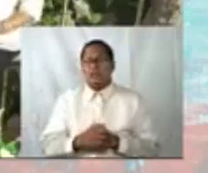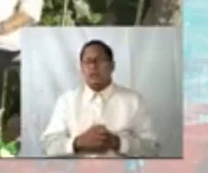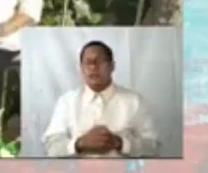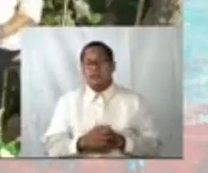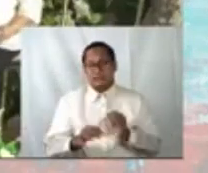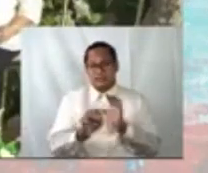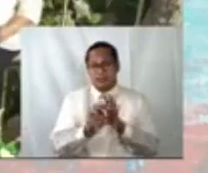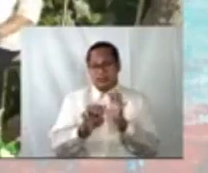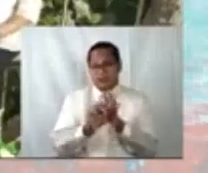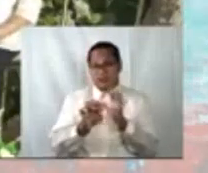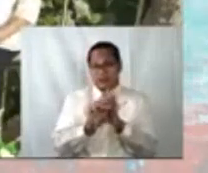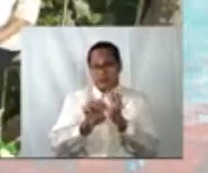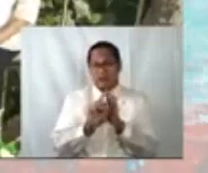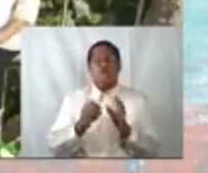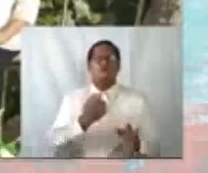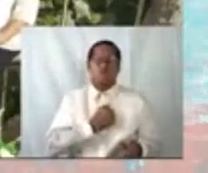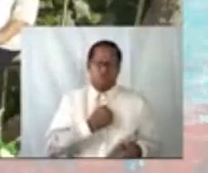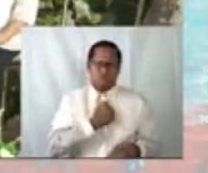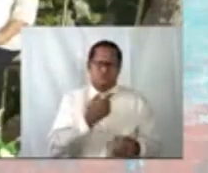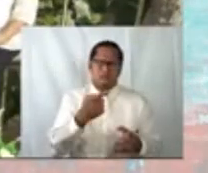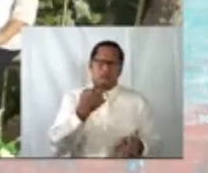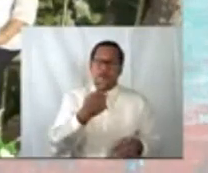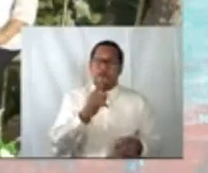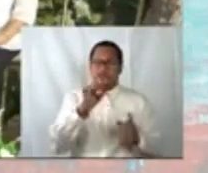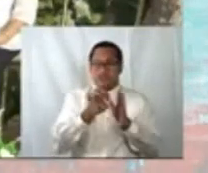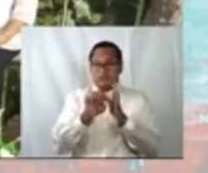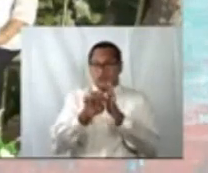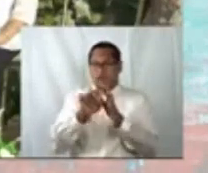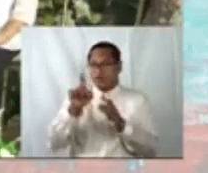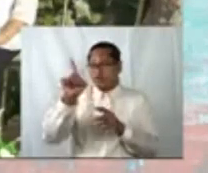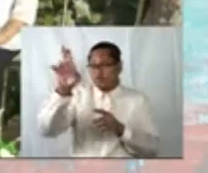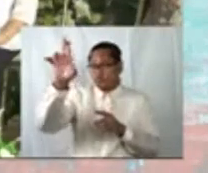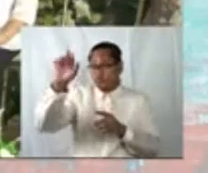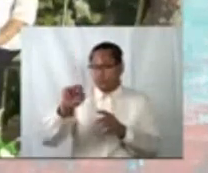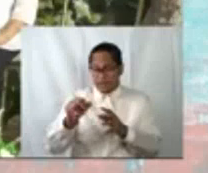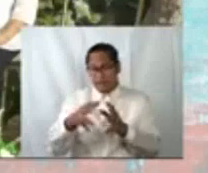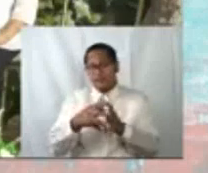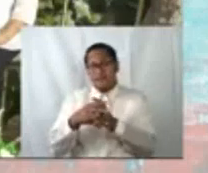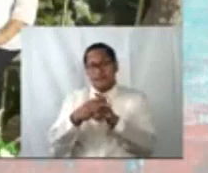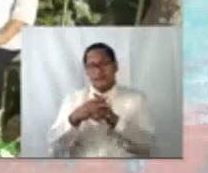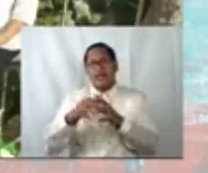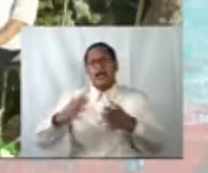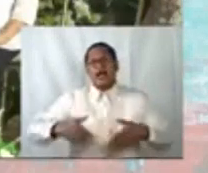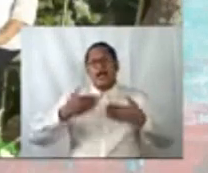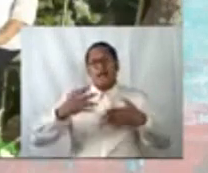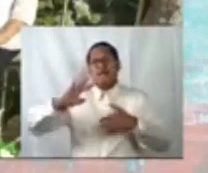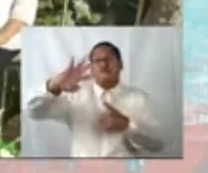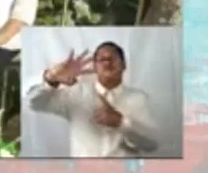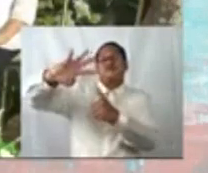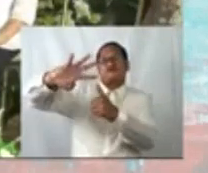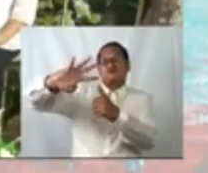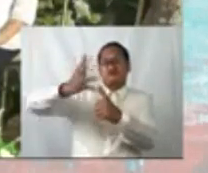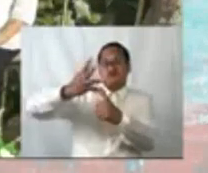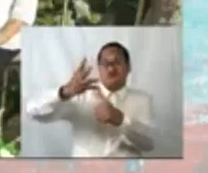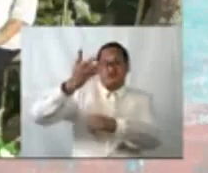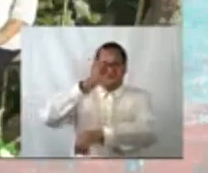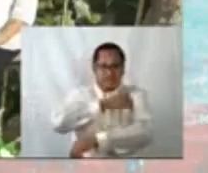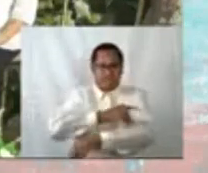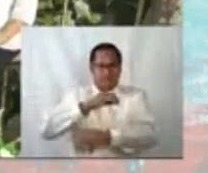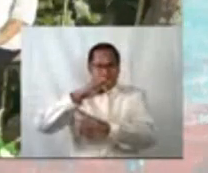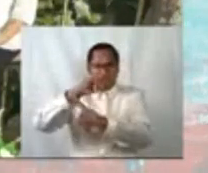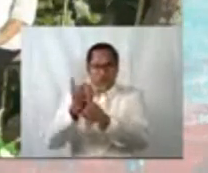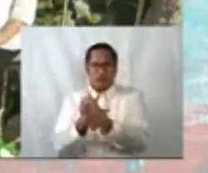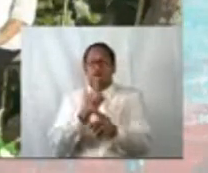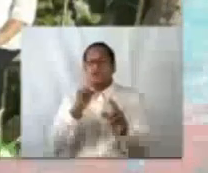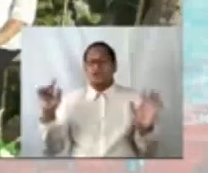halimbawa ko lang po ito, pasensya na kayo ha, sa bansang Amerika, Happy 4th Day of July, ganyan po sila eh. And they gather